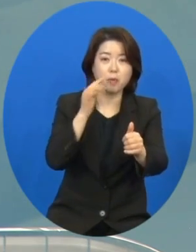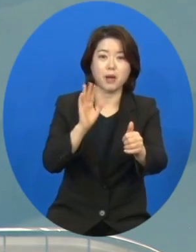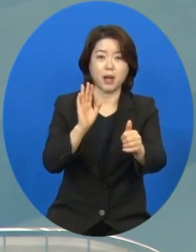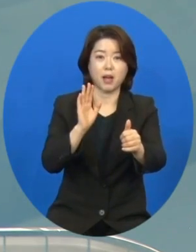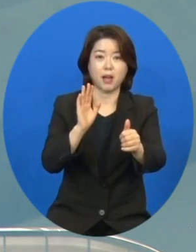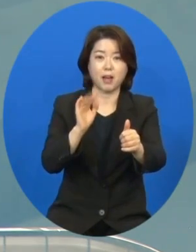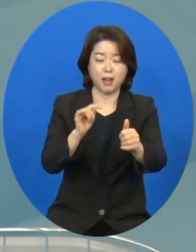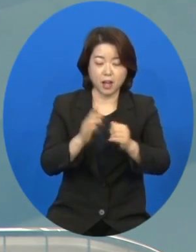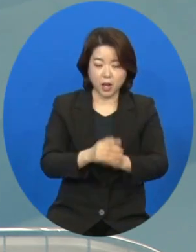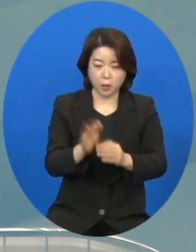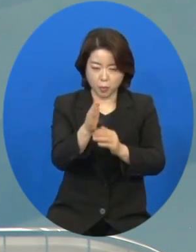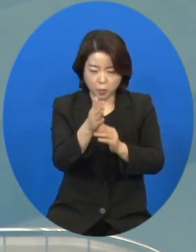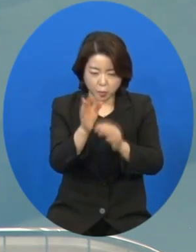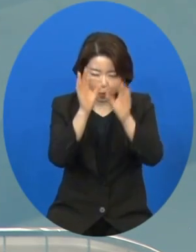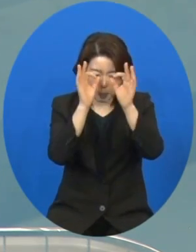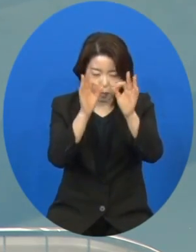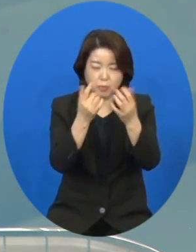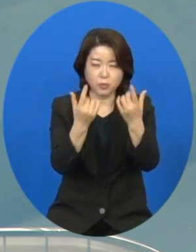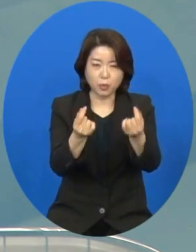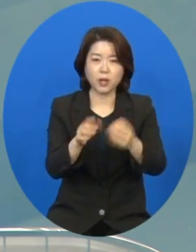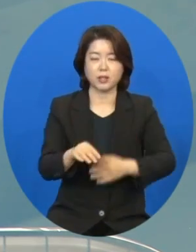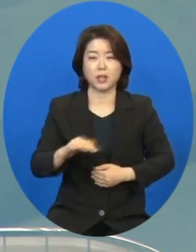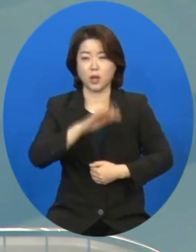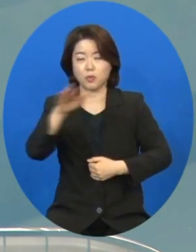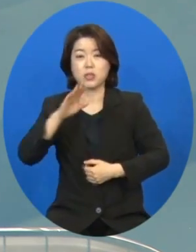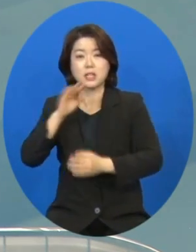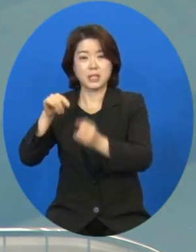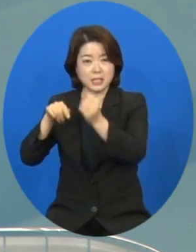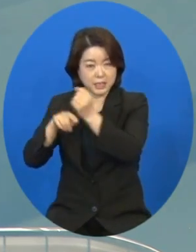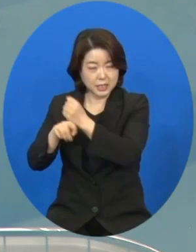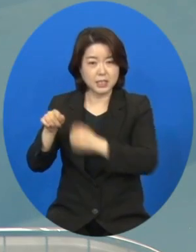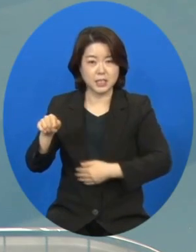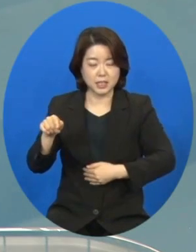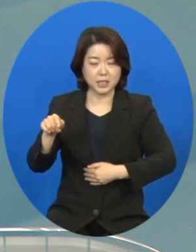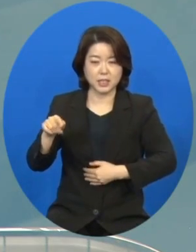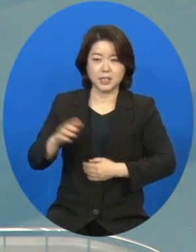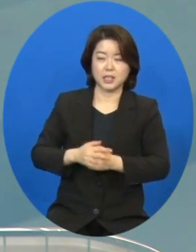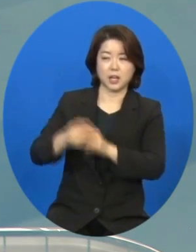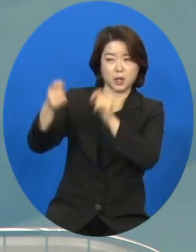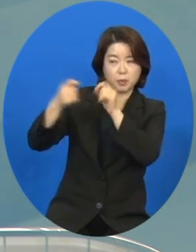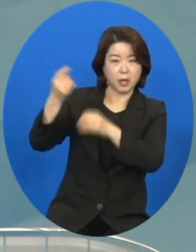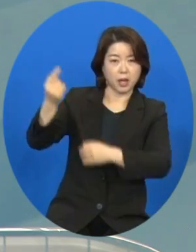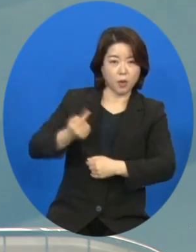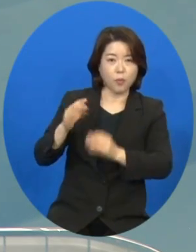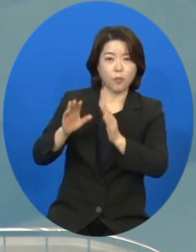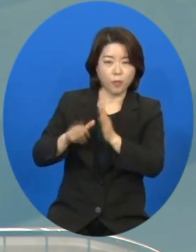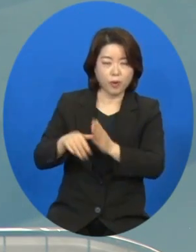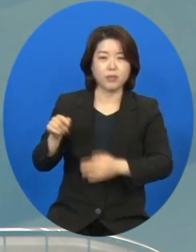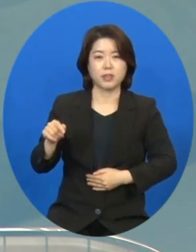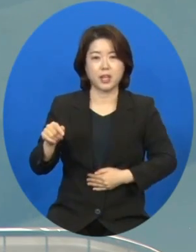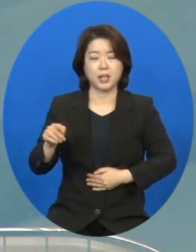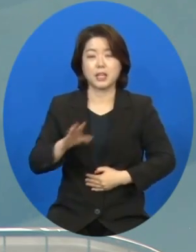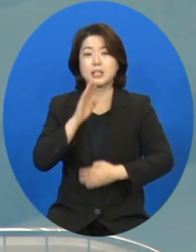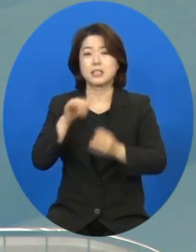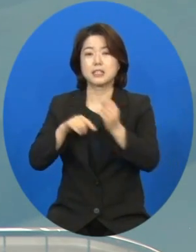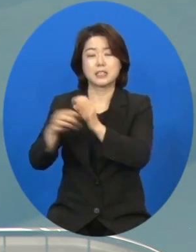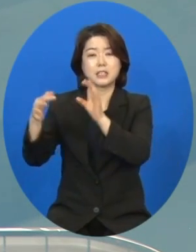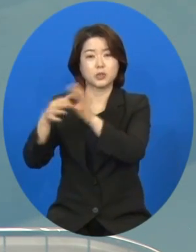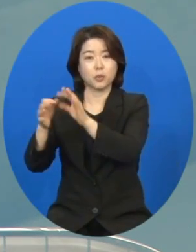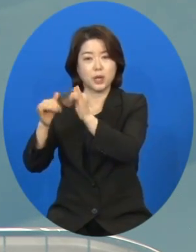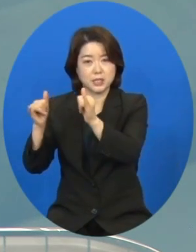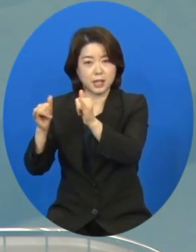똑같아요. 우리에게 진리가 우리 속에 다가올 때 진리에 속한 사람은